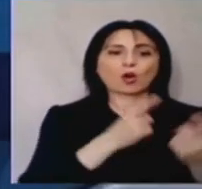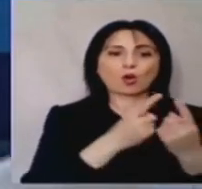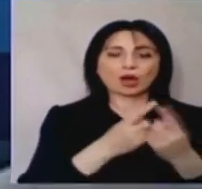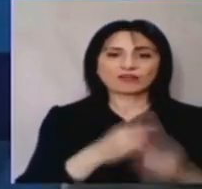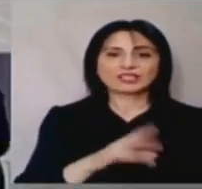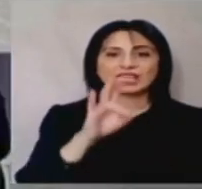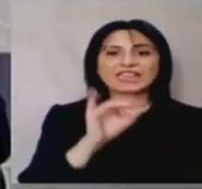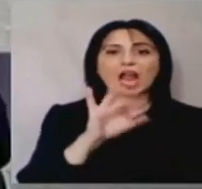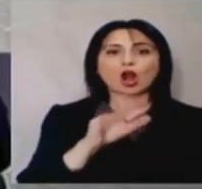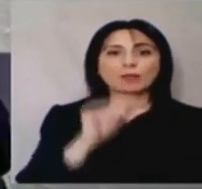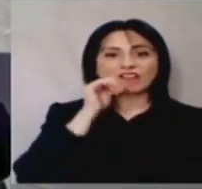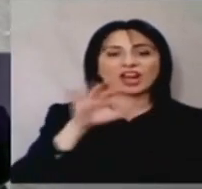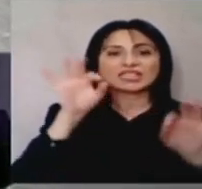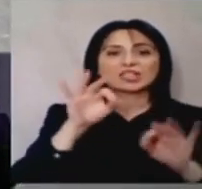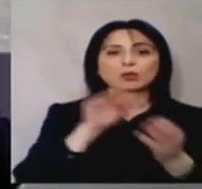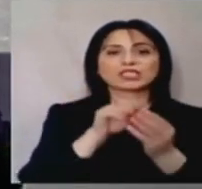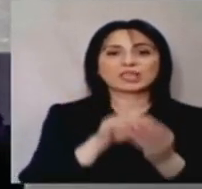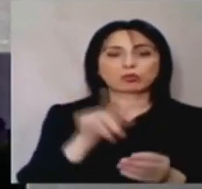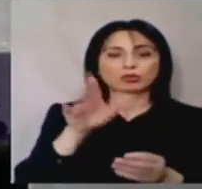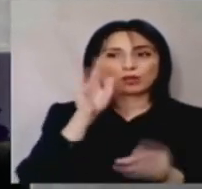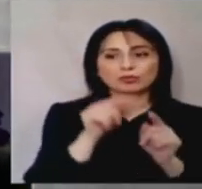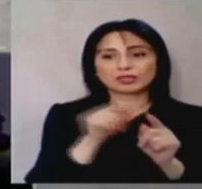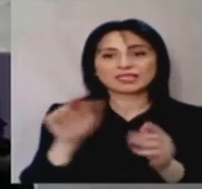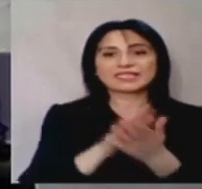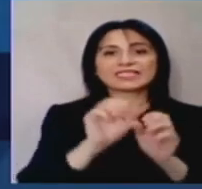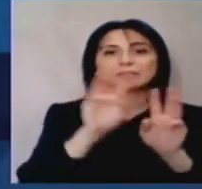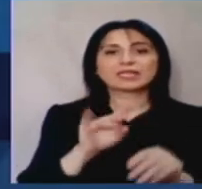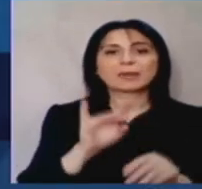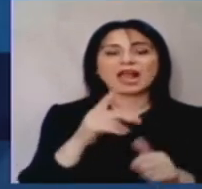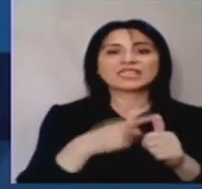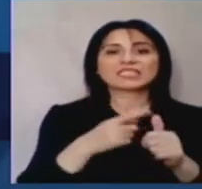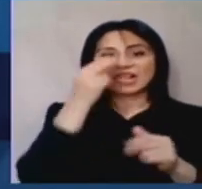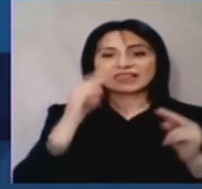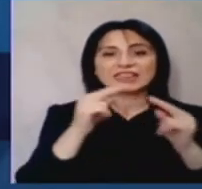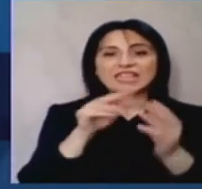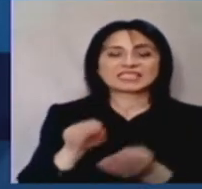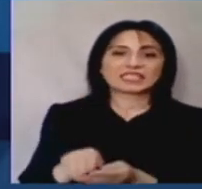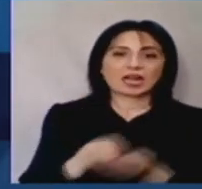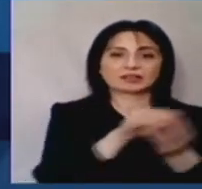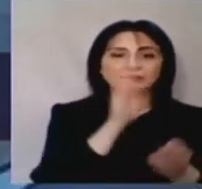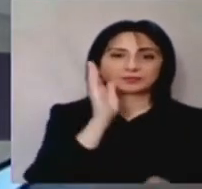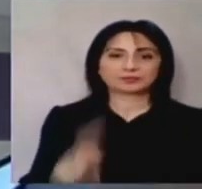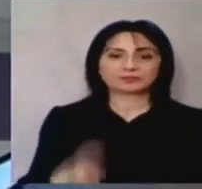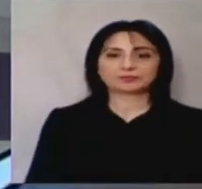ნაგორნის ხვალ საბურთალოს სასაფლაოს მიმდებარე წმინდა მიხელის სახლობის ტაძრიდან გამოასვენებენ.